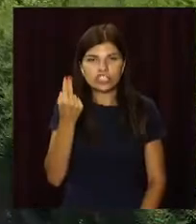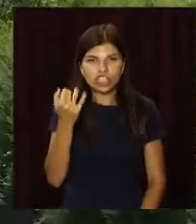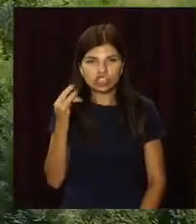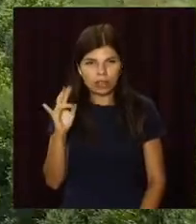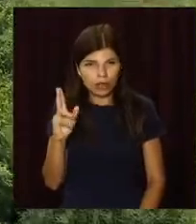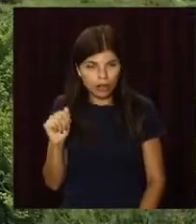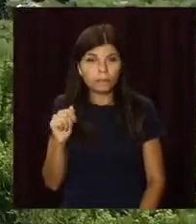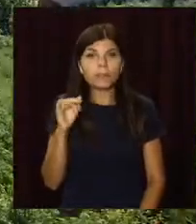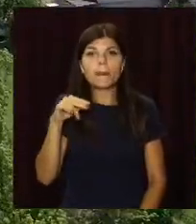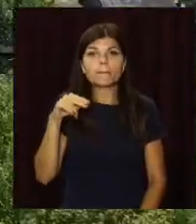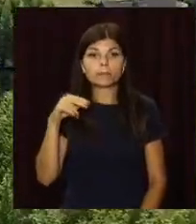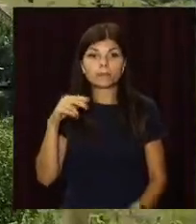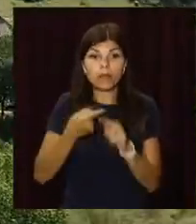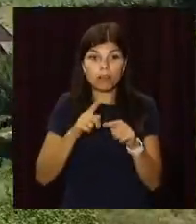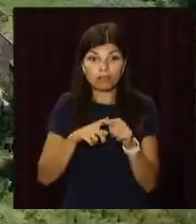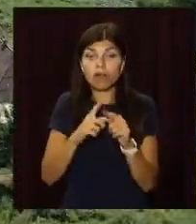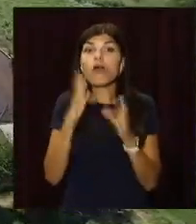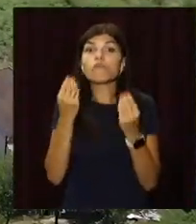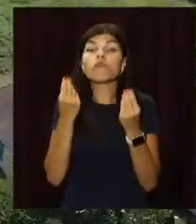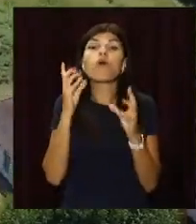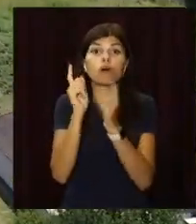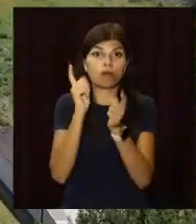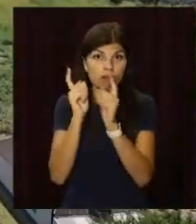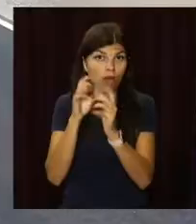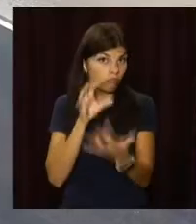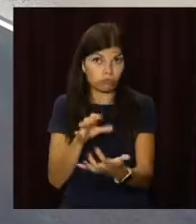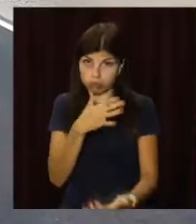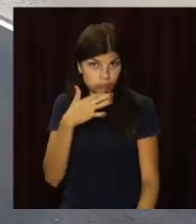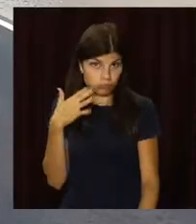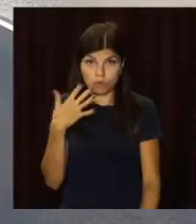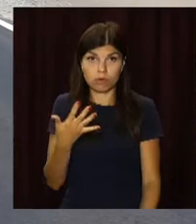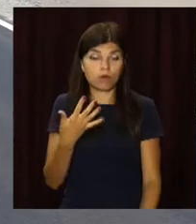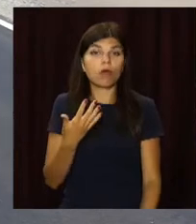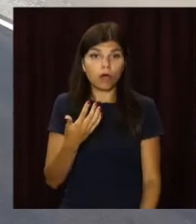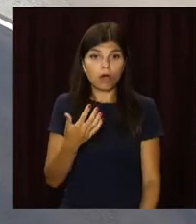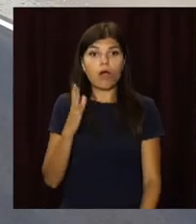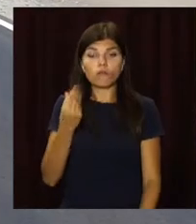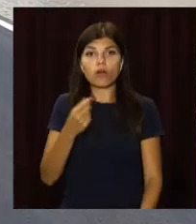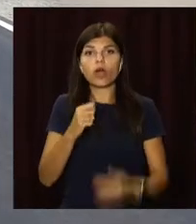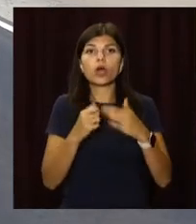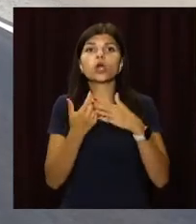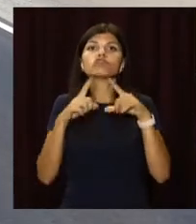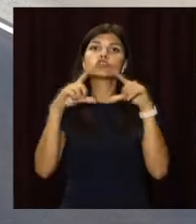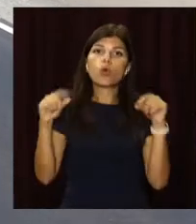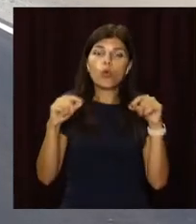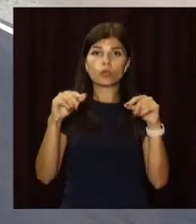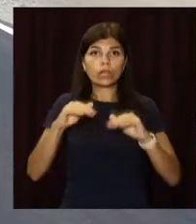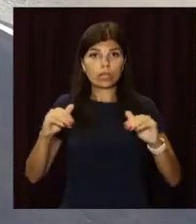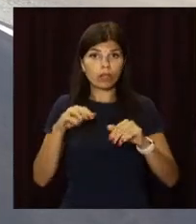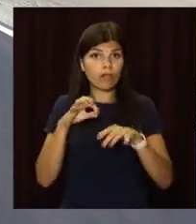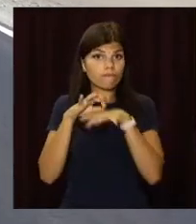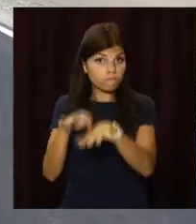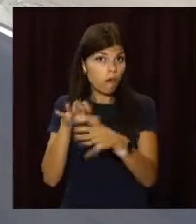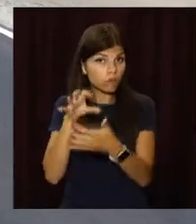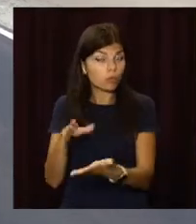рейсових автобусів за день проїжджає півсотні. Крім того, цим шляхом в опорну школу підвозять на навчання дітей. Підрядники